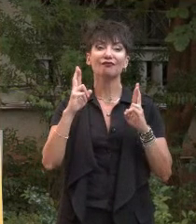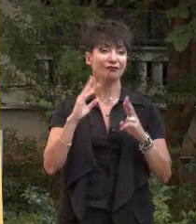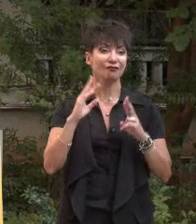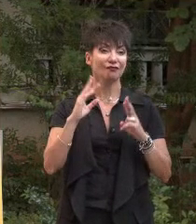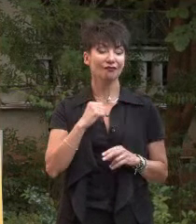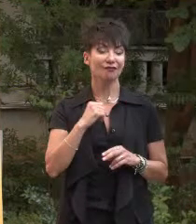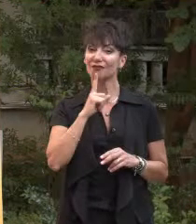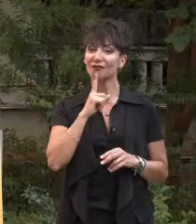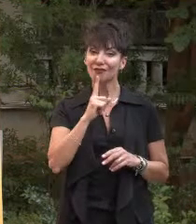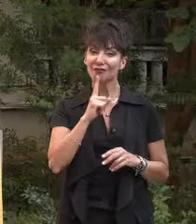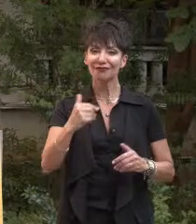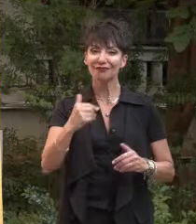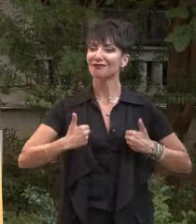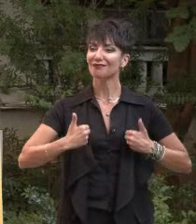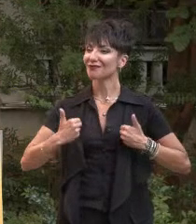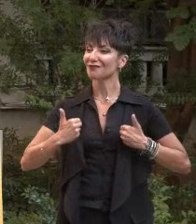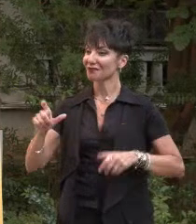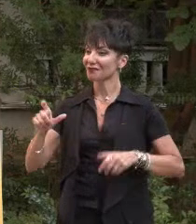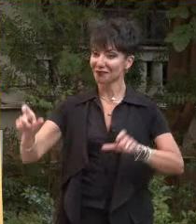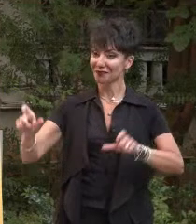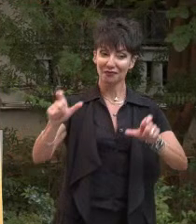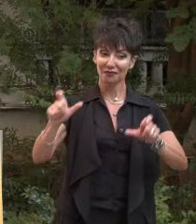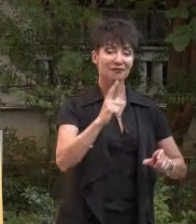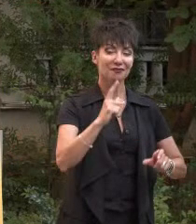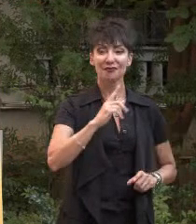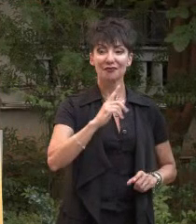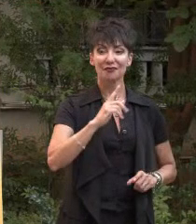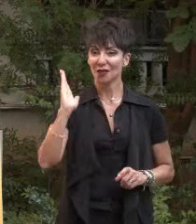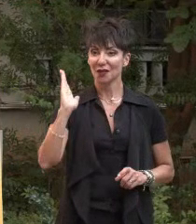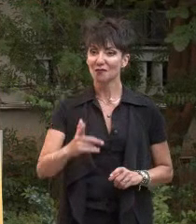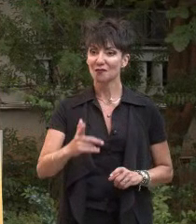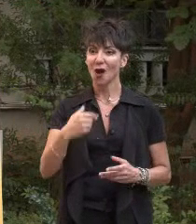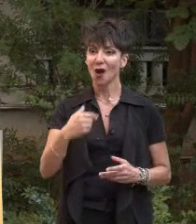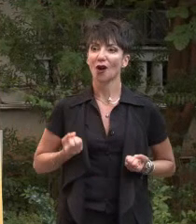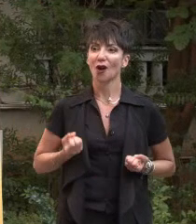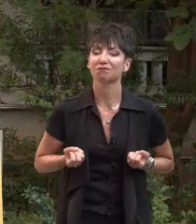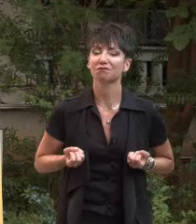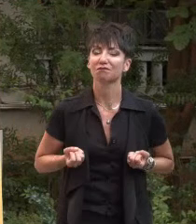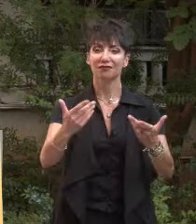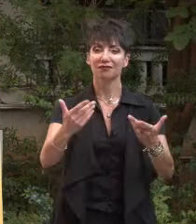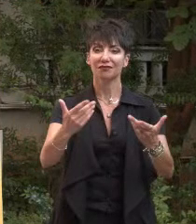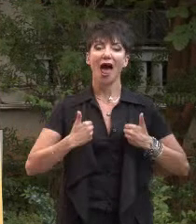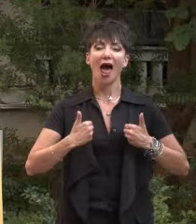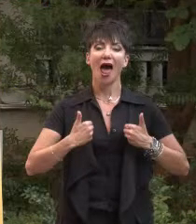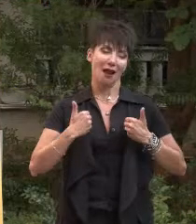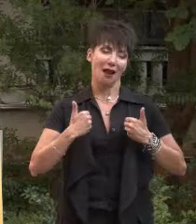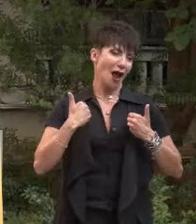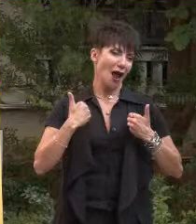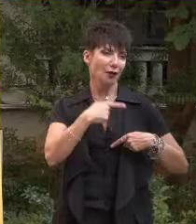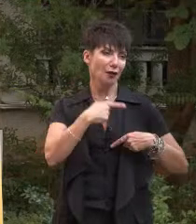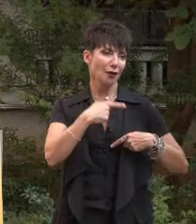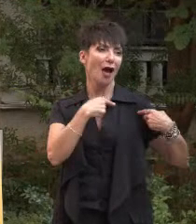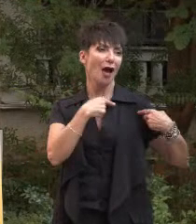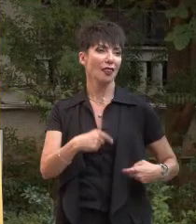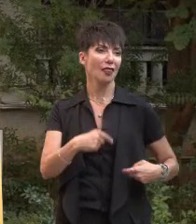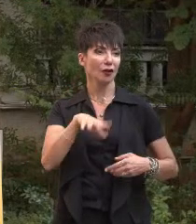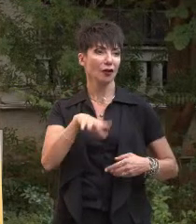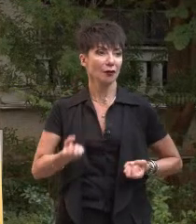τα νέα παιδιά θα μπορέσουμε να δώσουμε αυτόν τον εθελοντισμό που έχει ανάγκη η πατρίδα